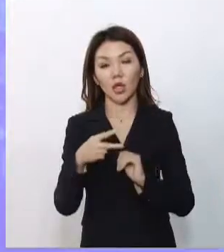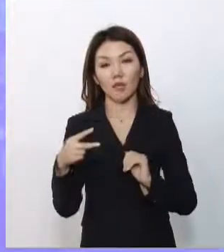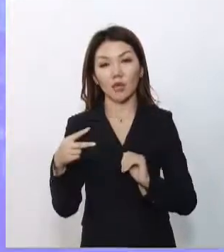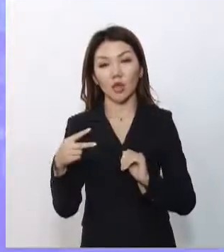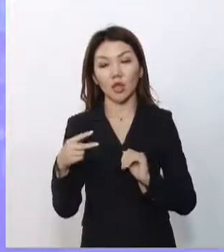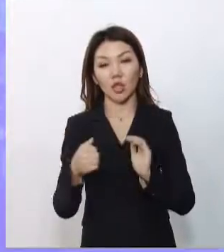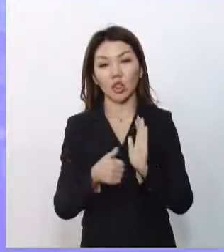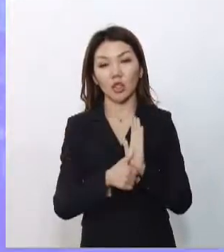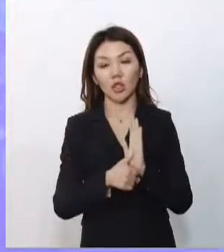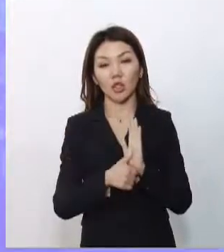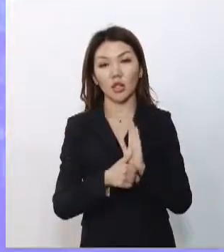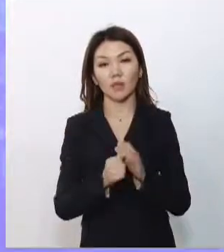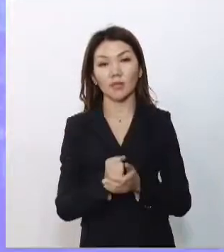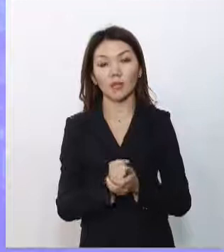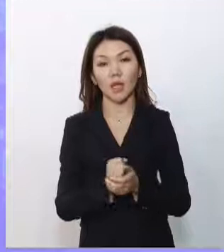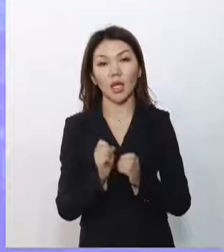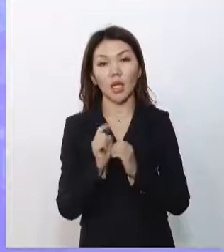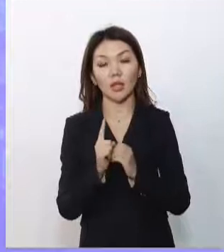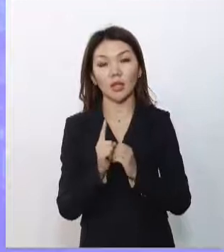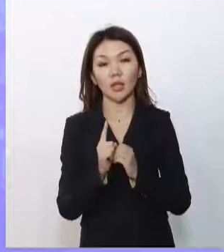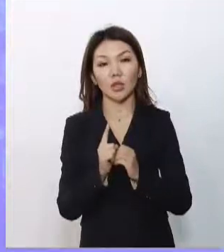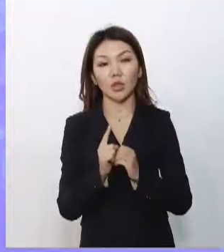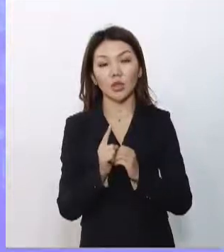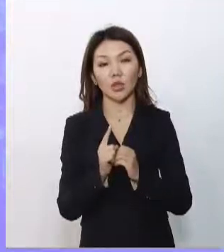6. 11 умножить на 2 равно